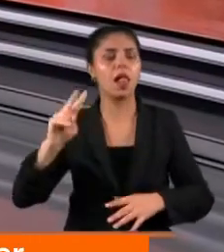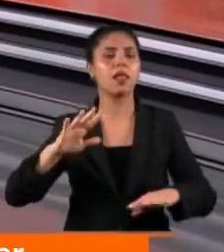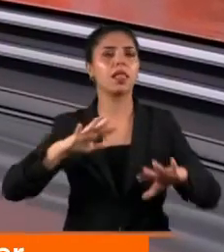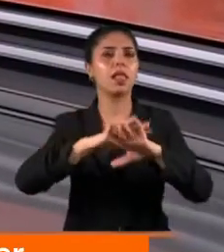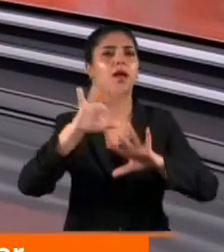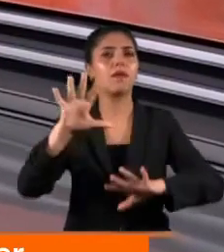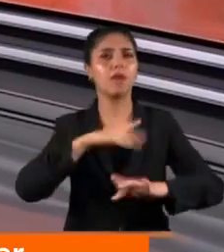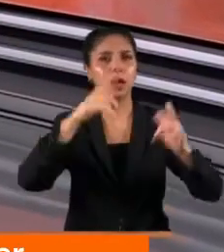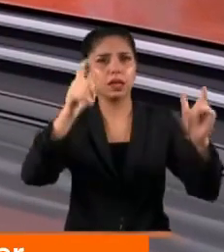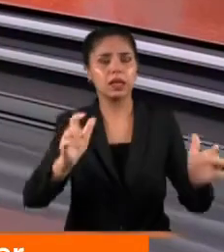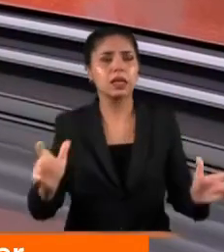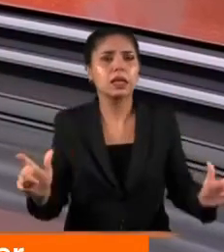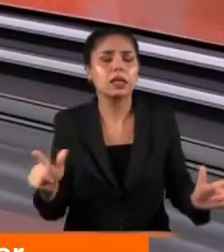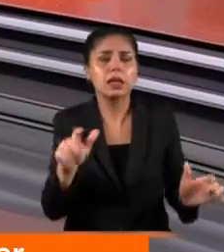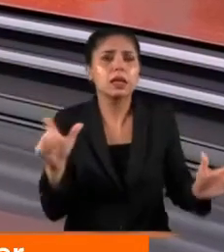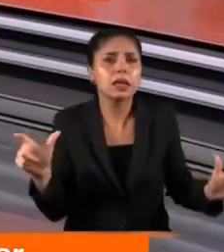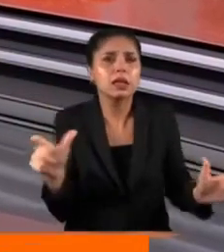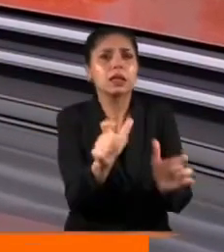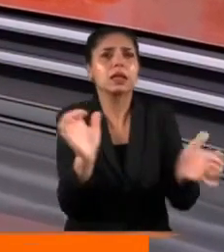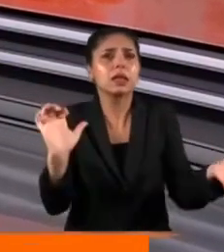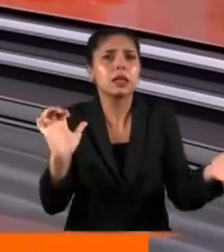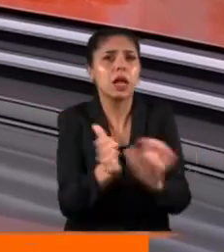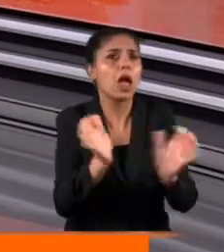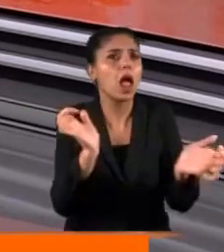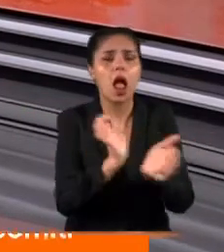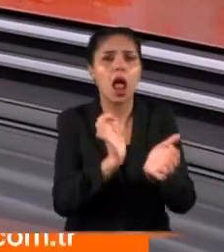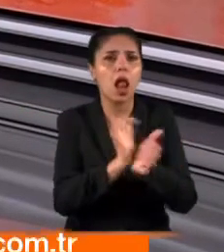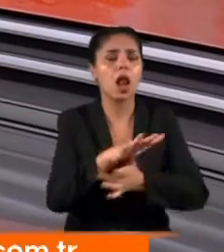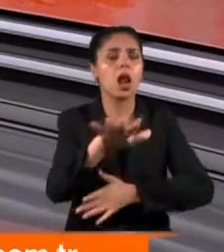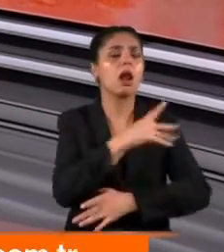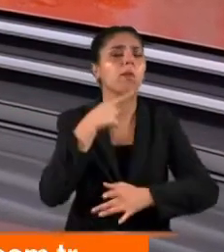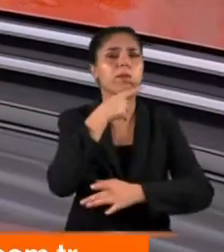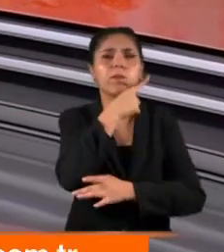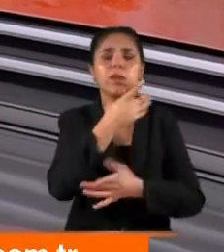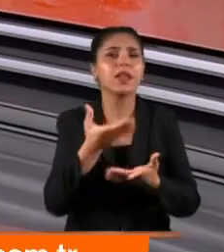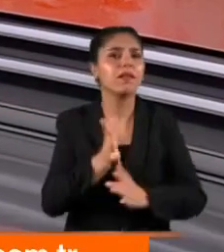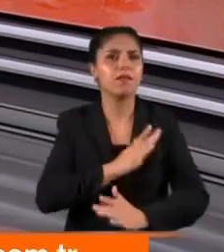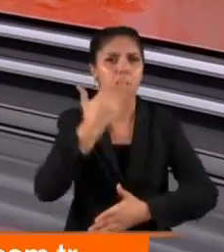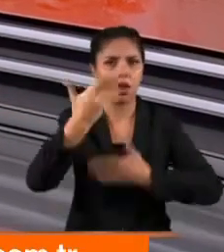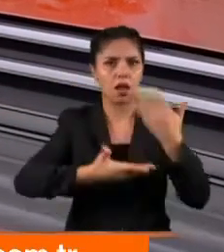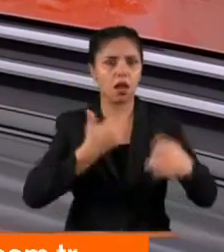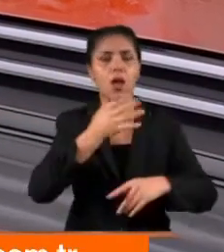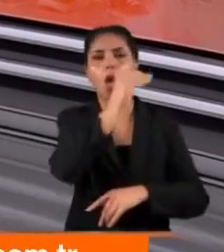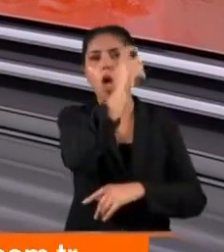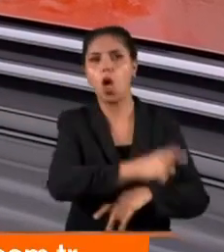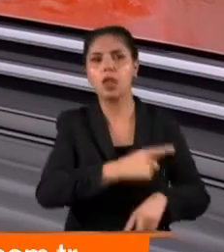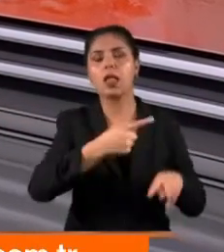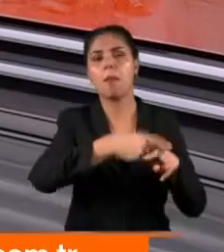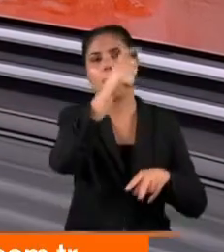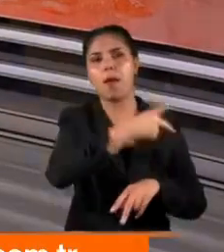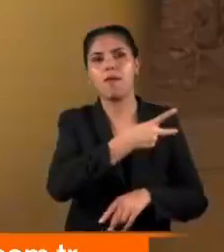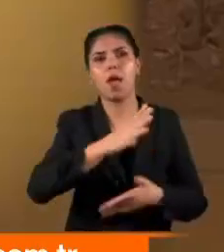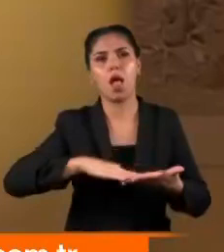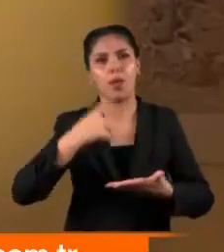tellerle çevrili alana kısılıp kalan Filistinli aile, yaşadıkları zorlukları anlattı ATV Haber'den Özlem Aktay ve Arif Soner Kalkan'a.